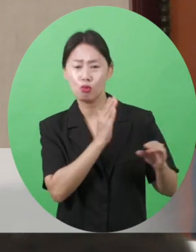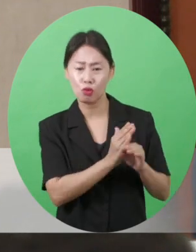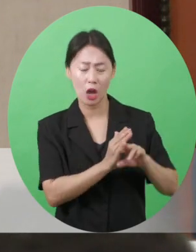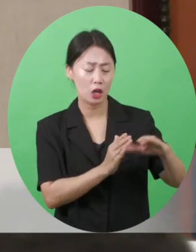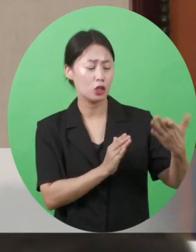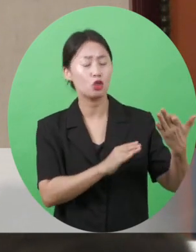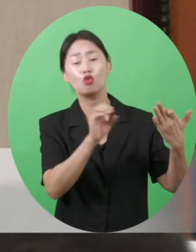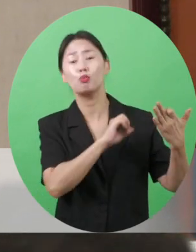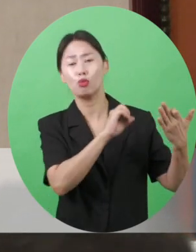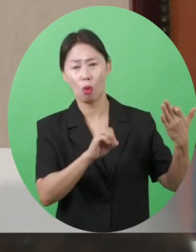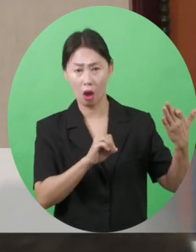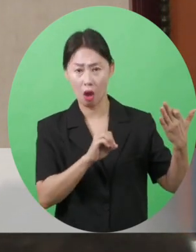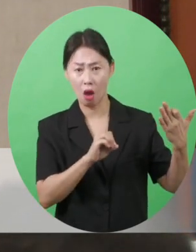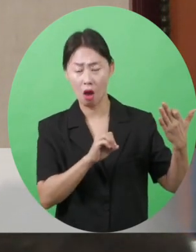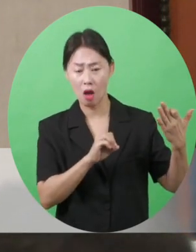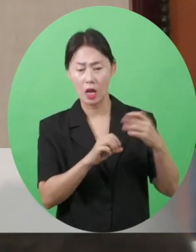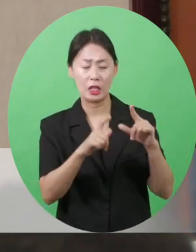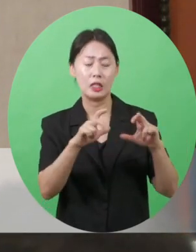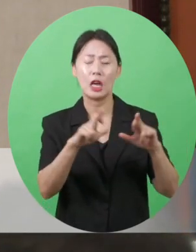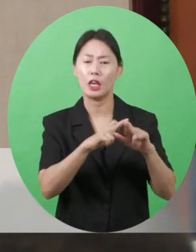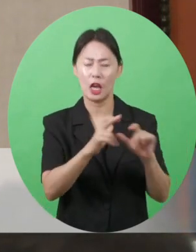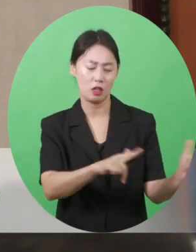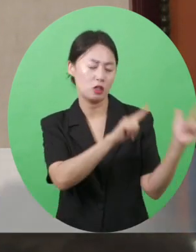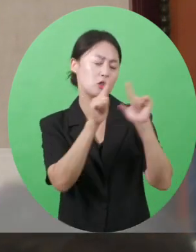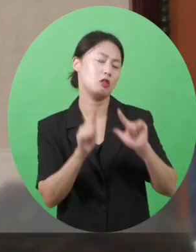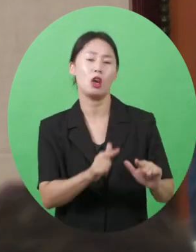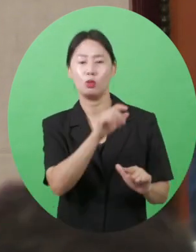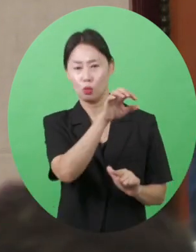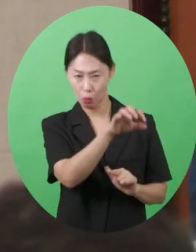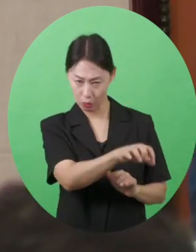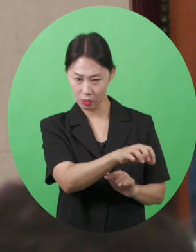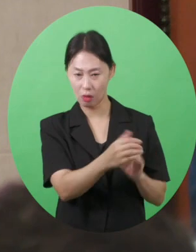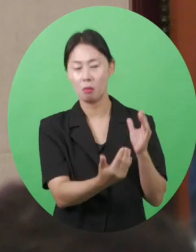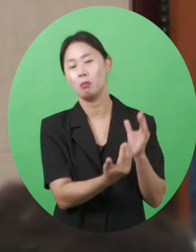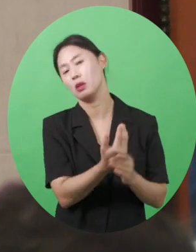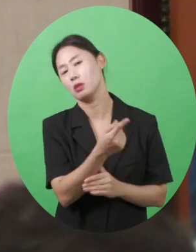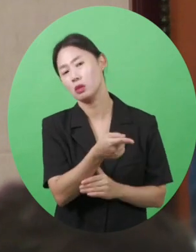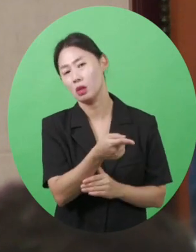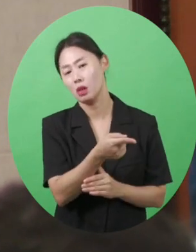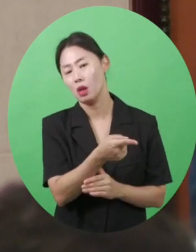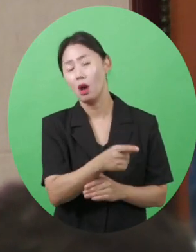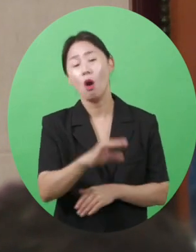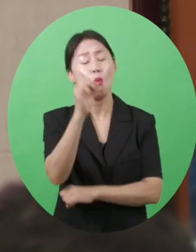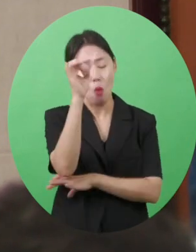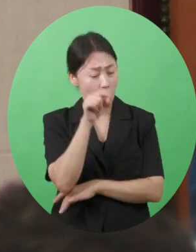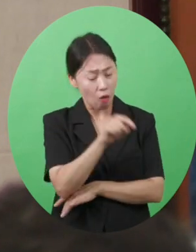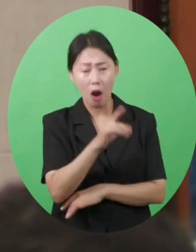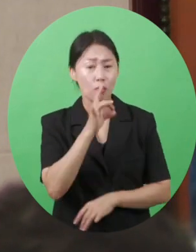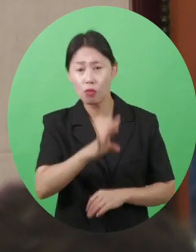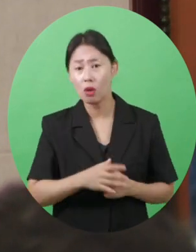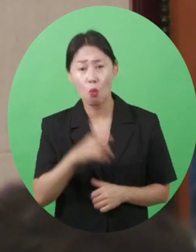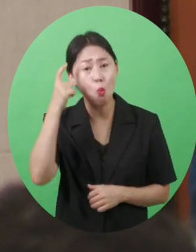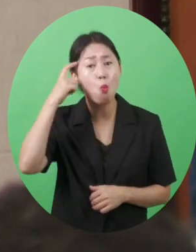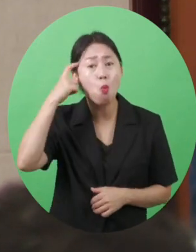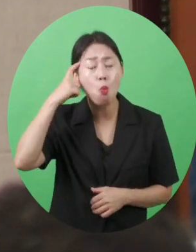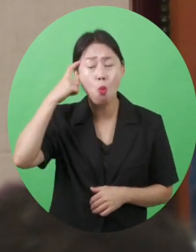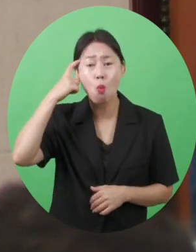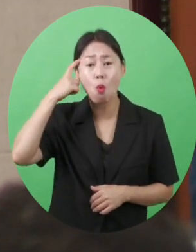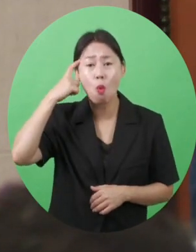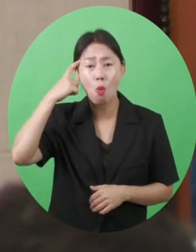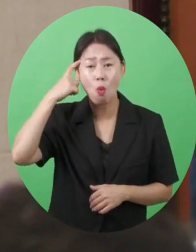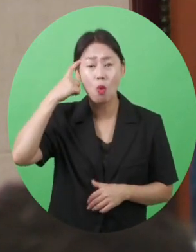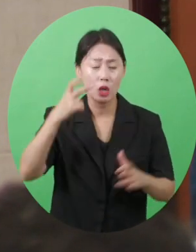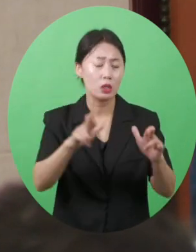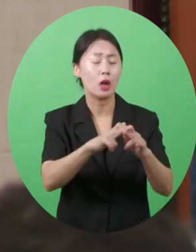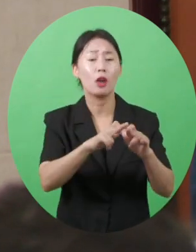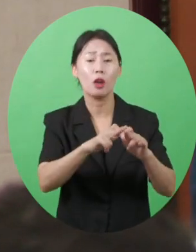약 19%가 장애인 거주시설에서 발생을 합니다. 실제 거기서는 발생을 하면 안 됩니다. 왜냐하면 그들은